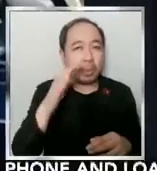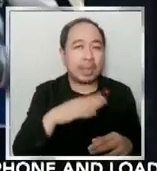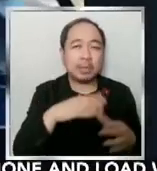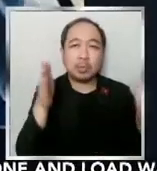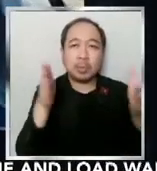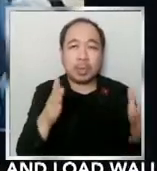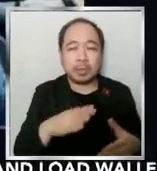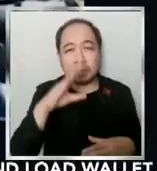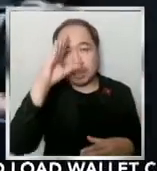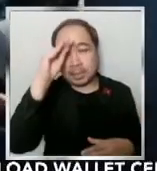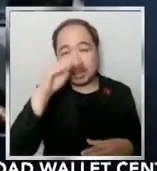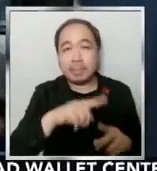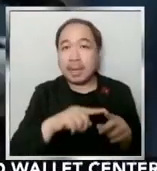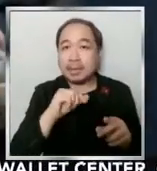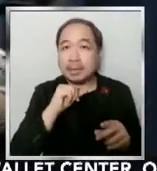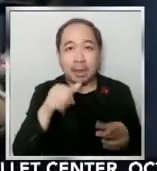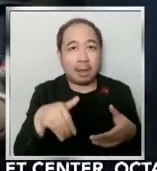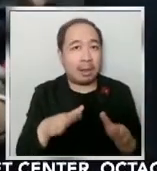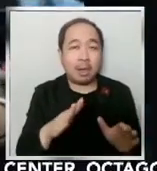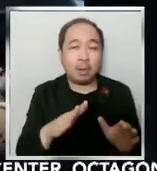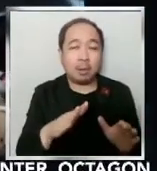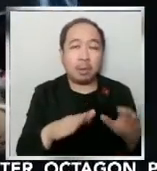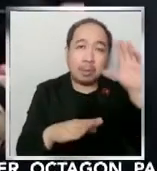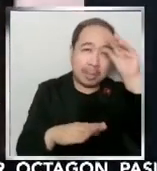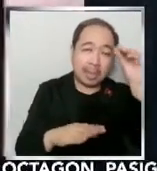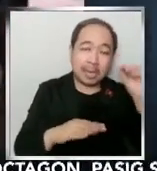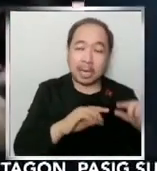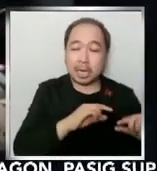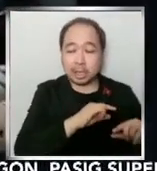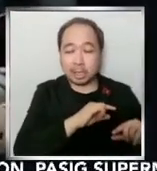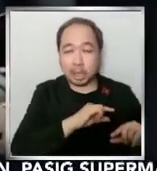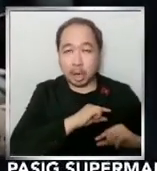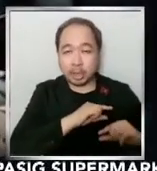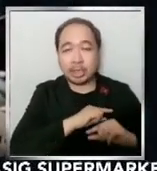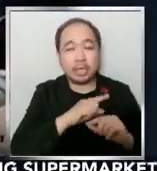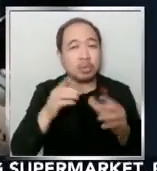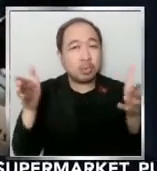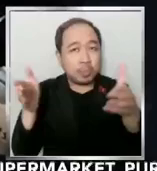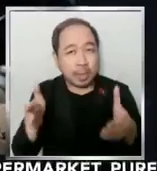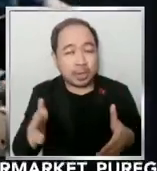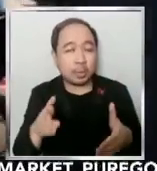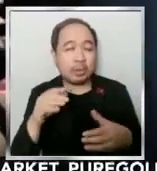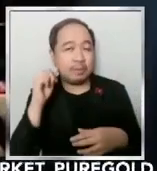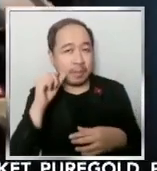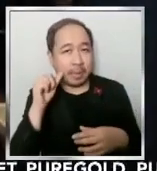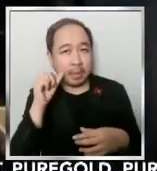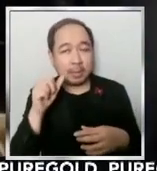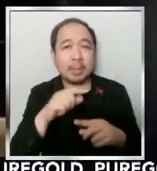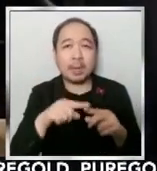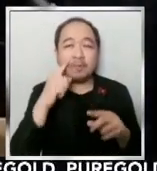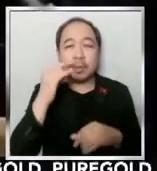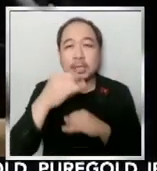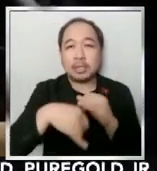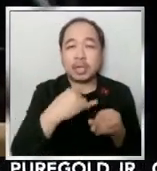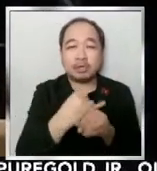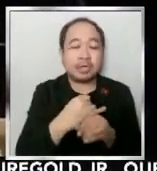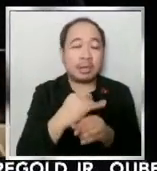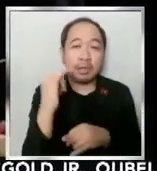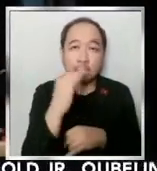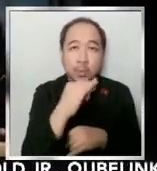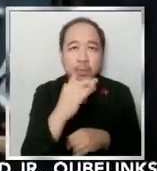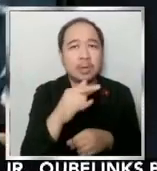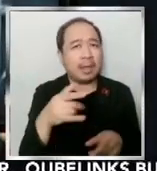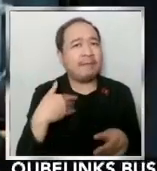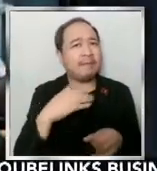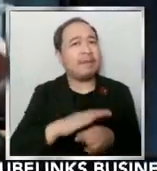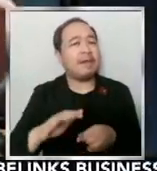male OTS personnel to pat down female. Pero in Manila International Airport, I think we have enough personnel na